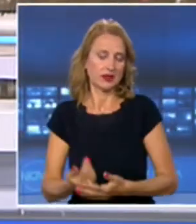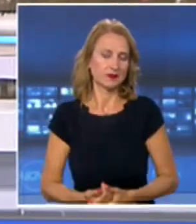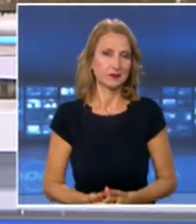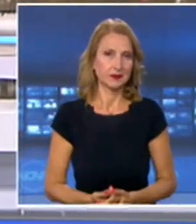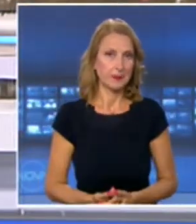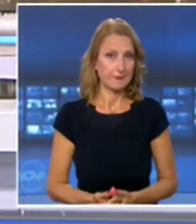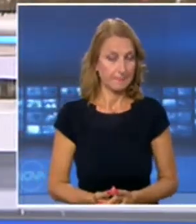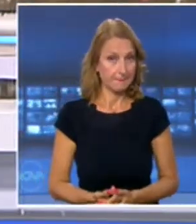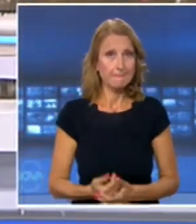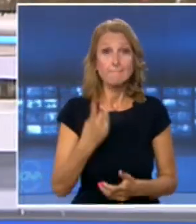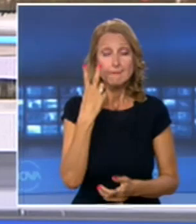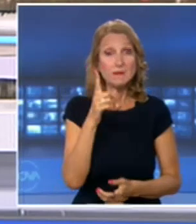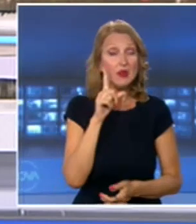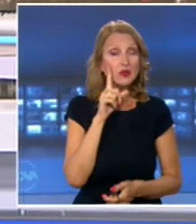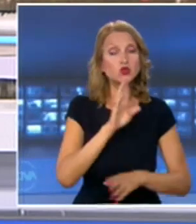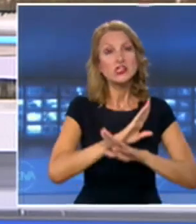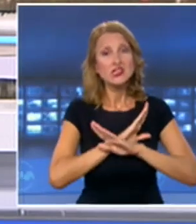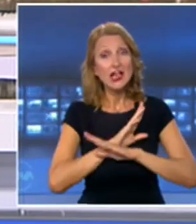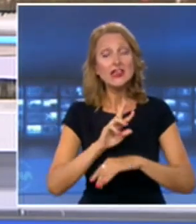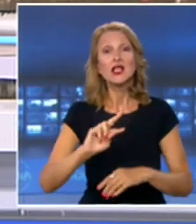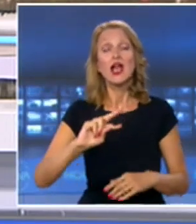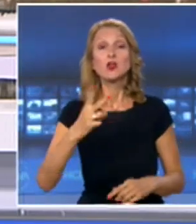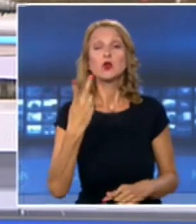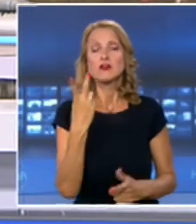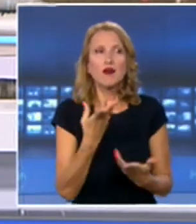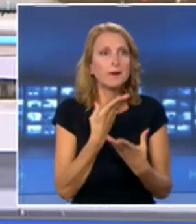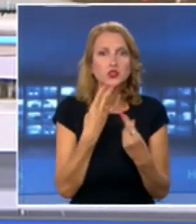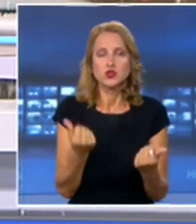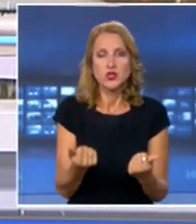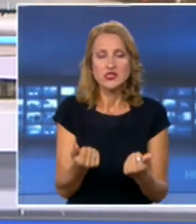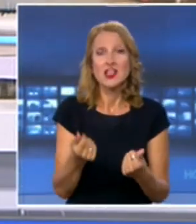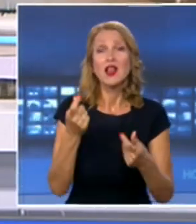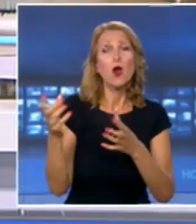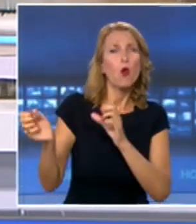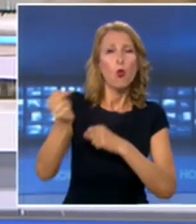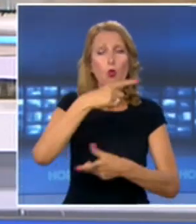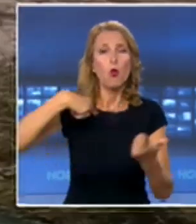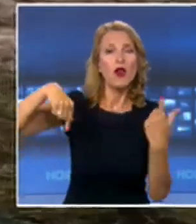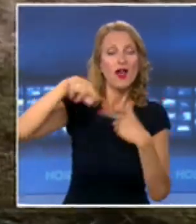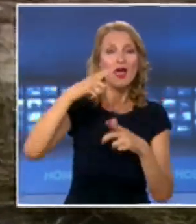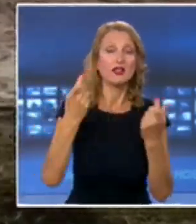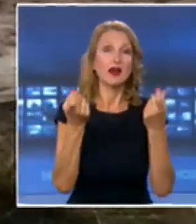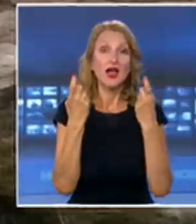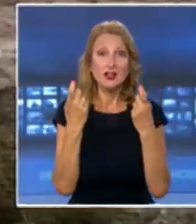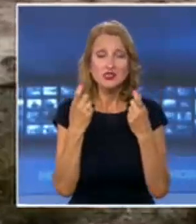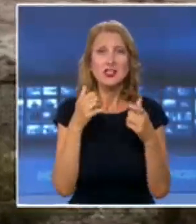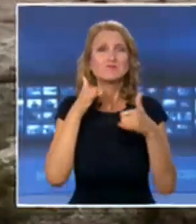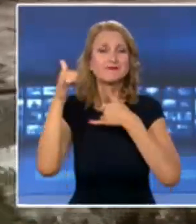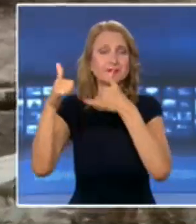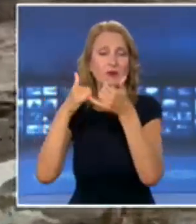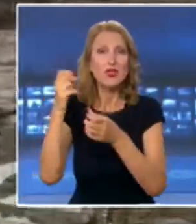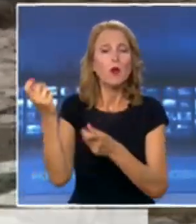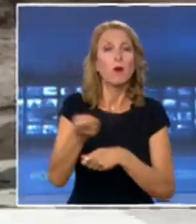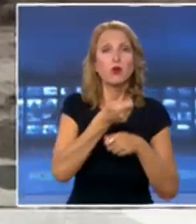души са загинали, а други двама са в неизвестност след урагана в Гърция. Повече от 600 молби за помощ е получила пожарната